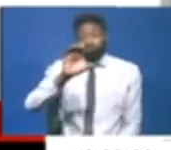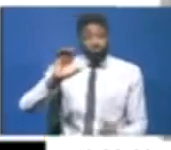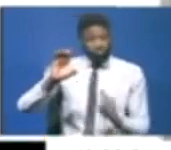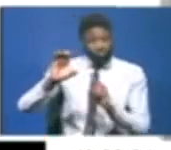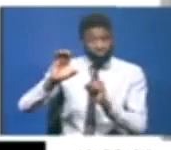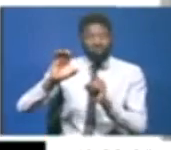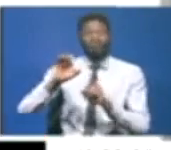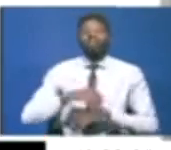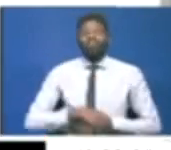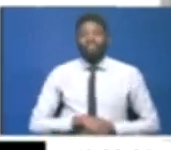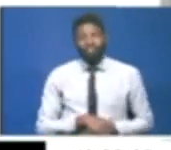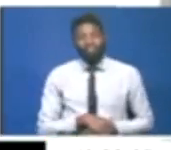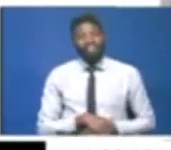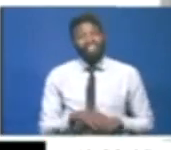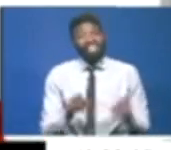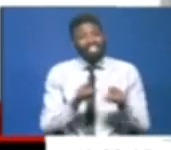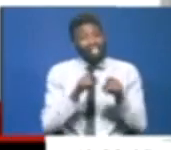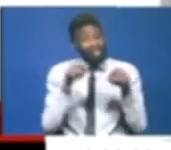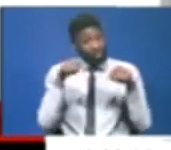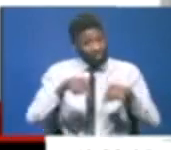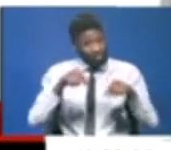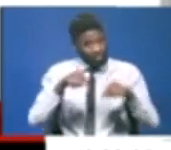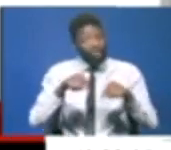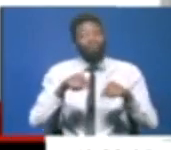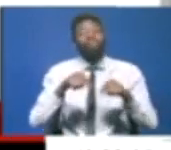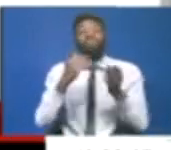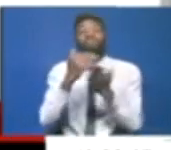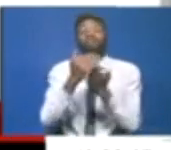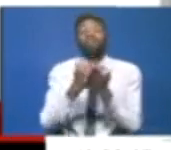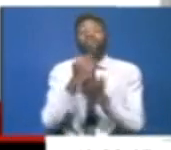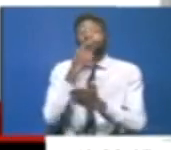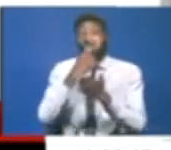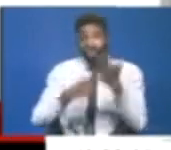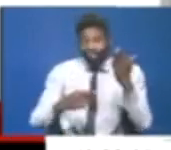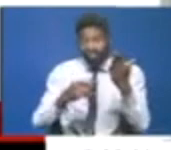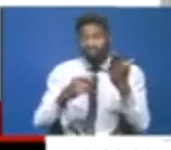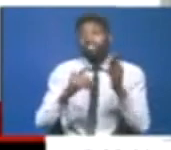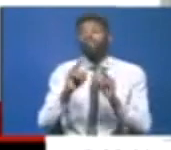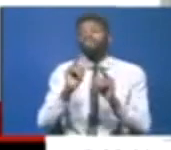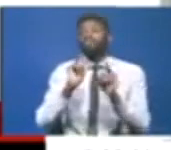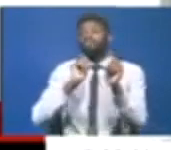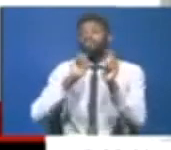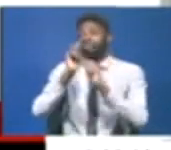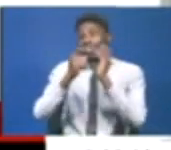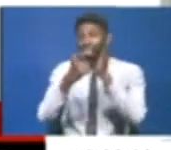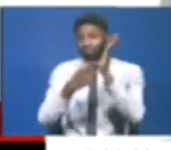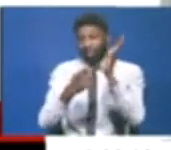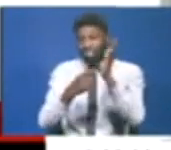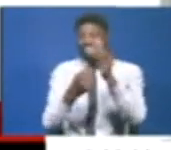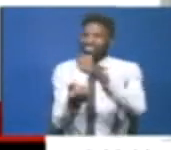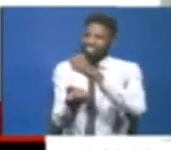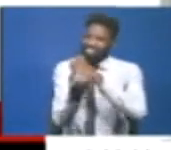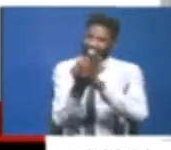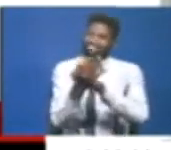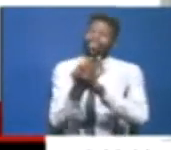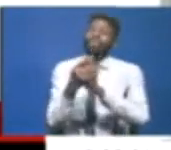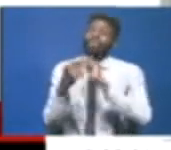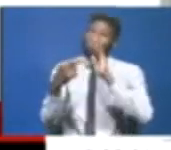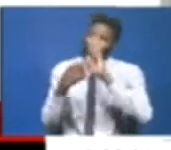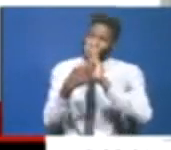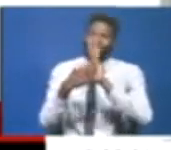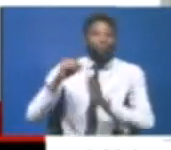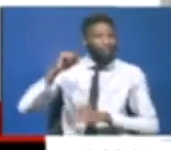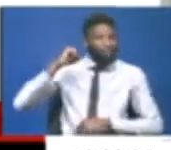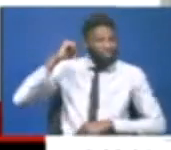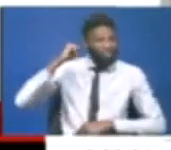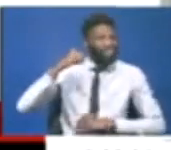Turejee hapa studio ni kama nilivyodokeza, sasa ni kipindi cha Tamrini kudadavua masuala yanayohusiana na siasa, mtazamaji, na wageni